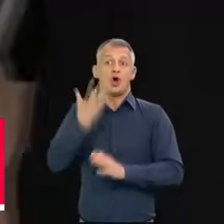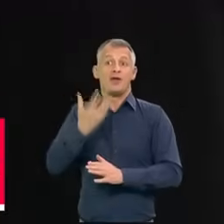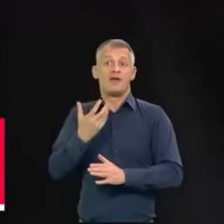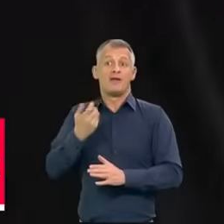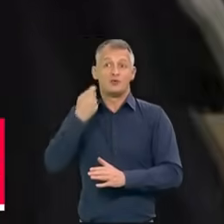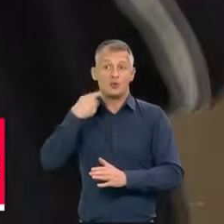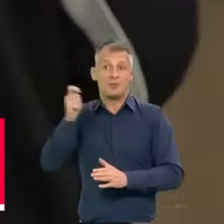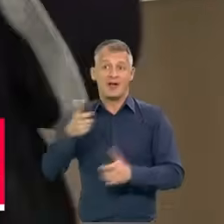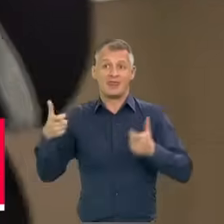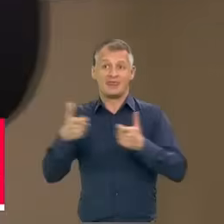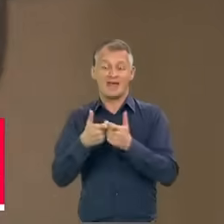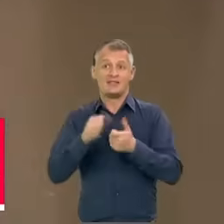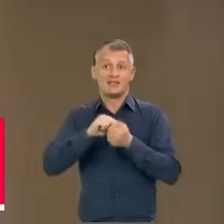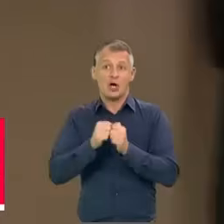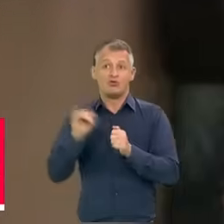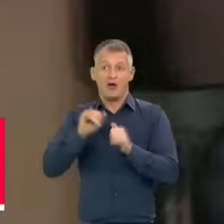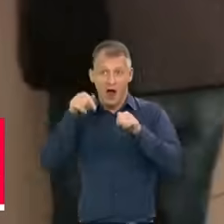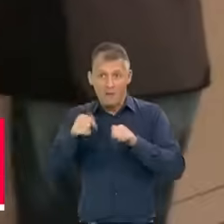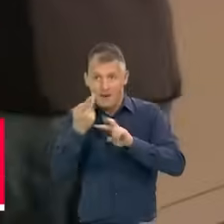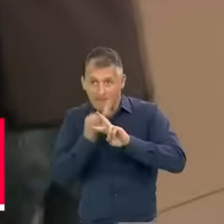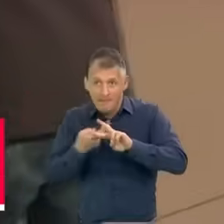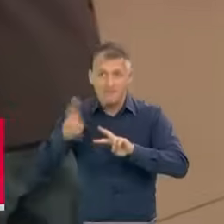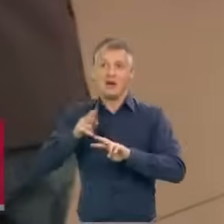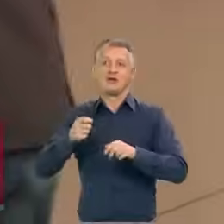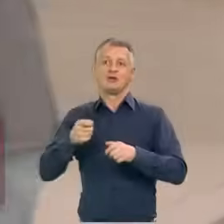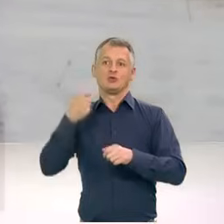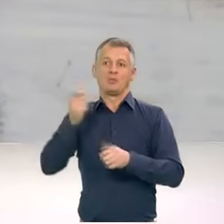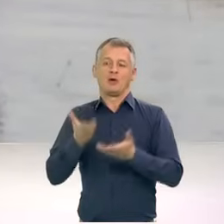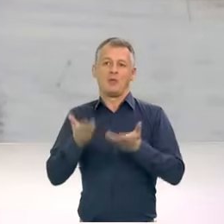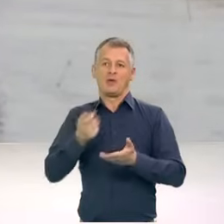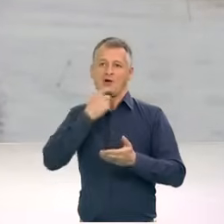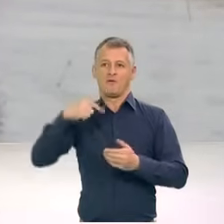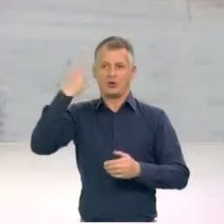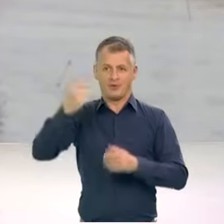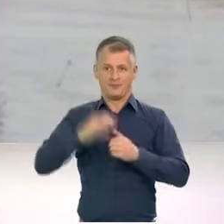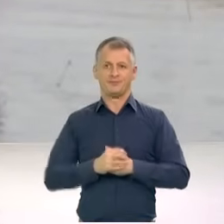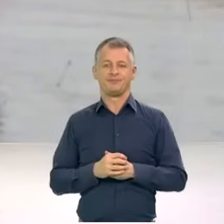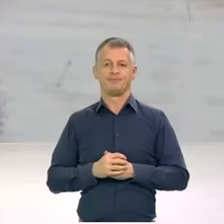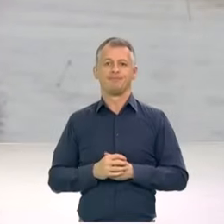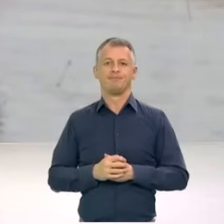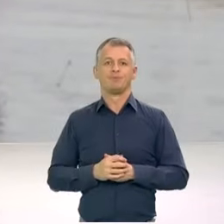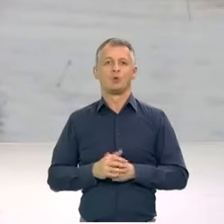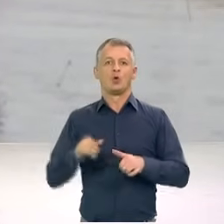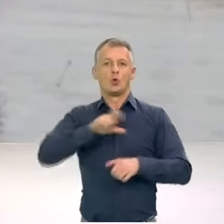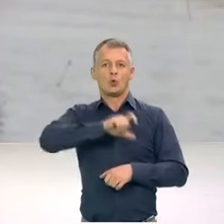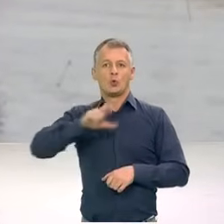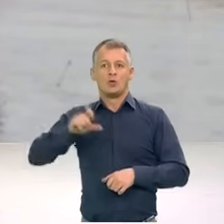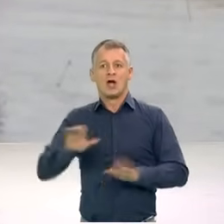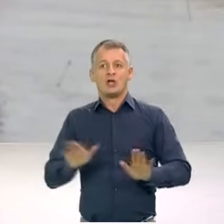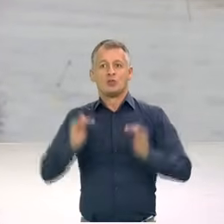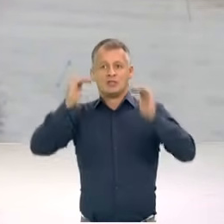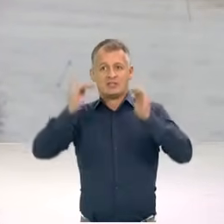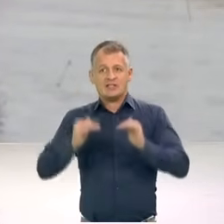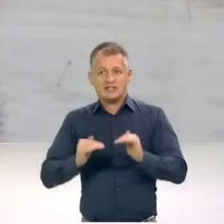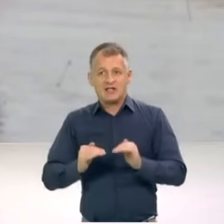majorare a celor existente de anul viitor Dunărea a început să scadă la Budapesta cu toate acestea